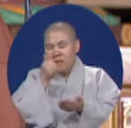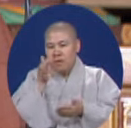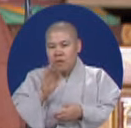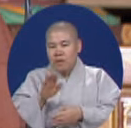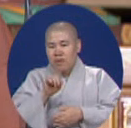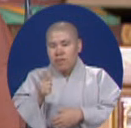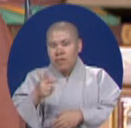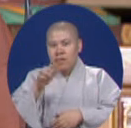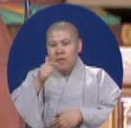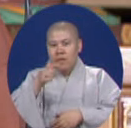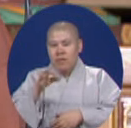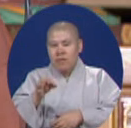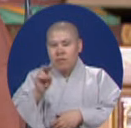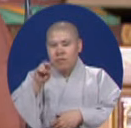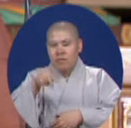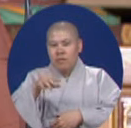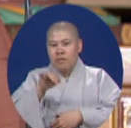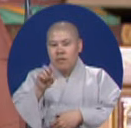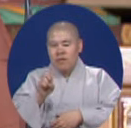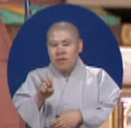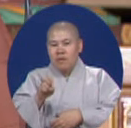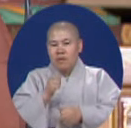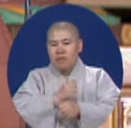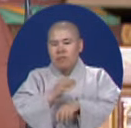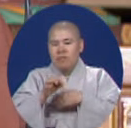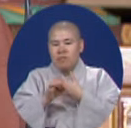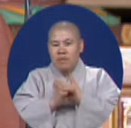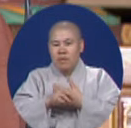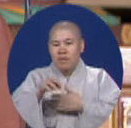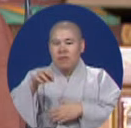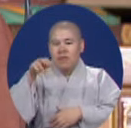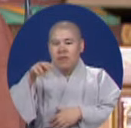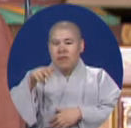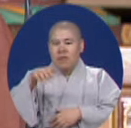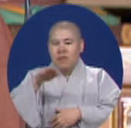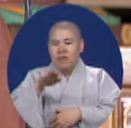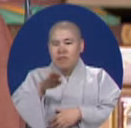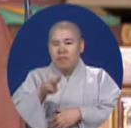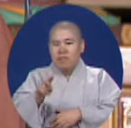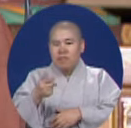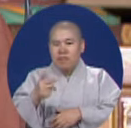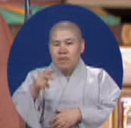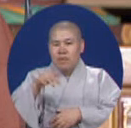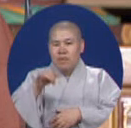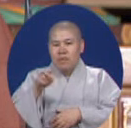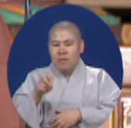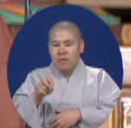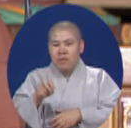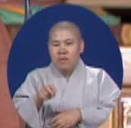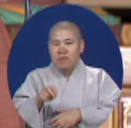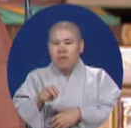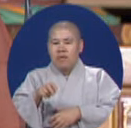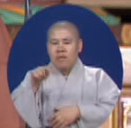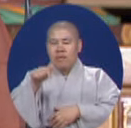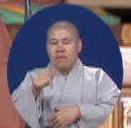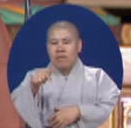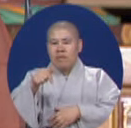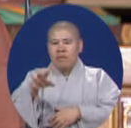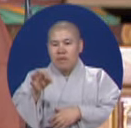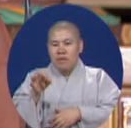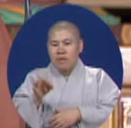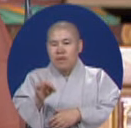단능무심이면 즉시 구경이라 이런 말이 있어요. 다만능이 무심할 줄 알면 곧 가장 높은